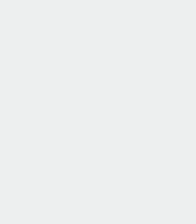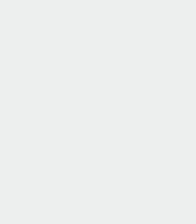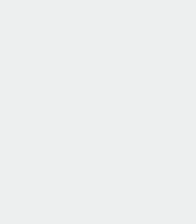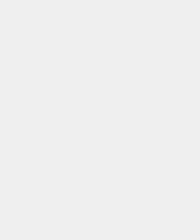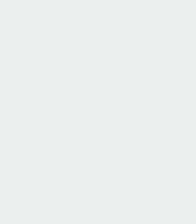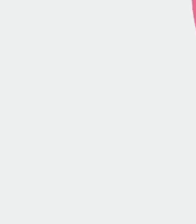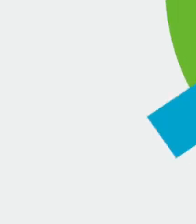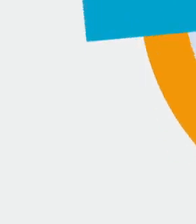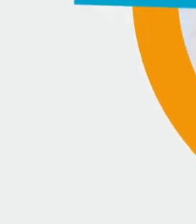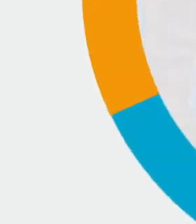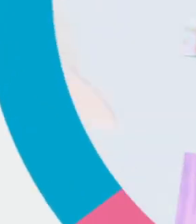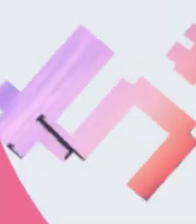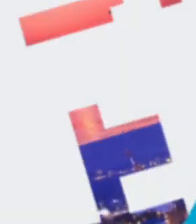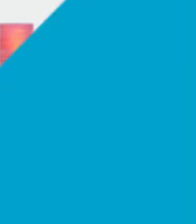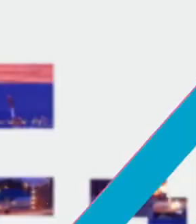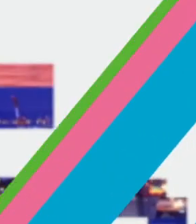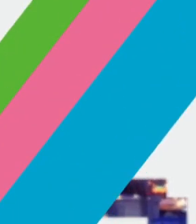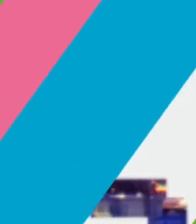me